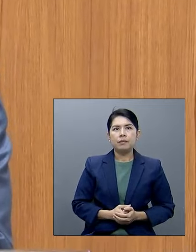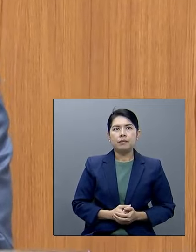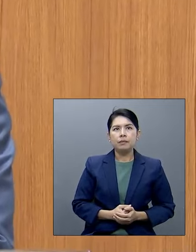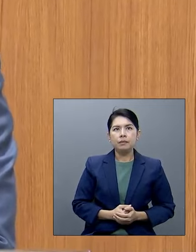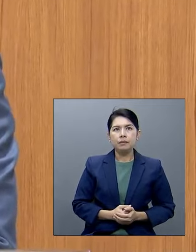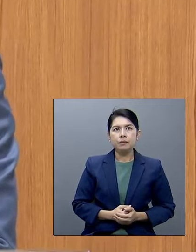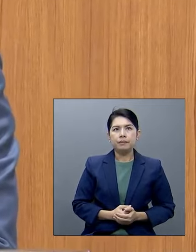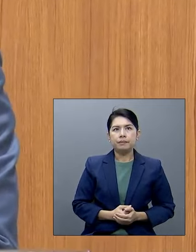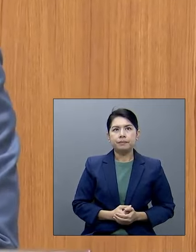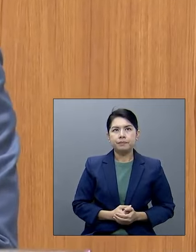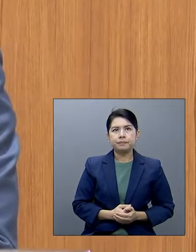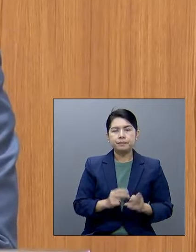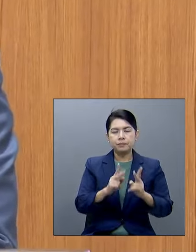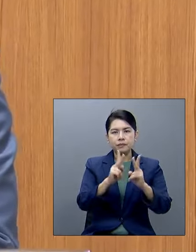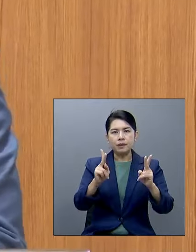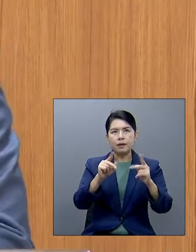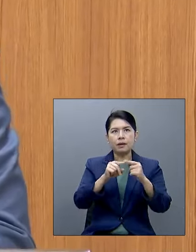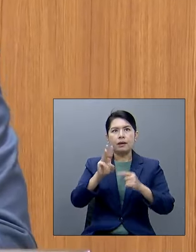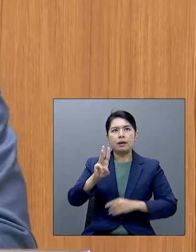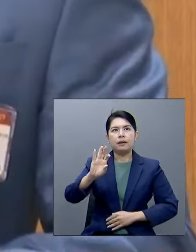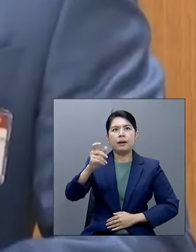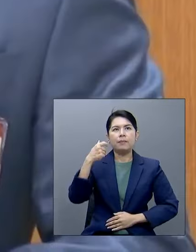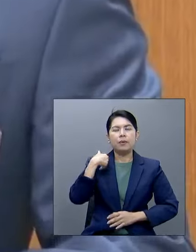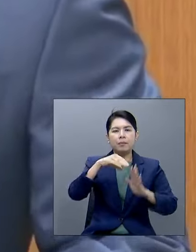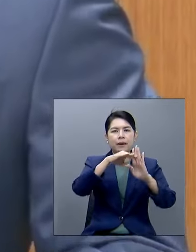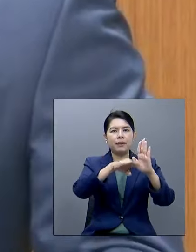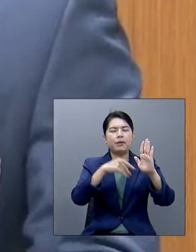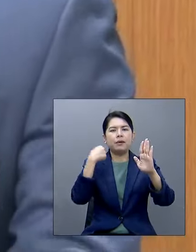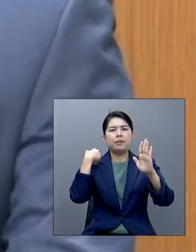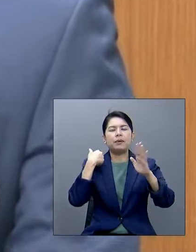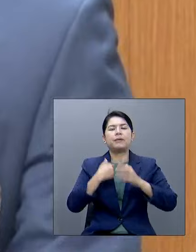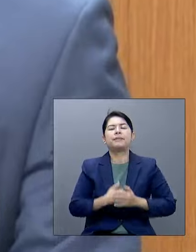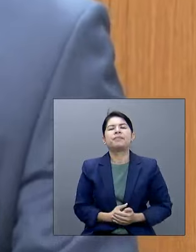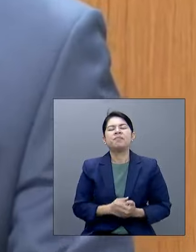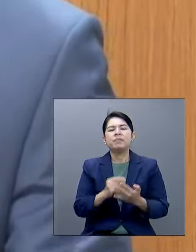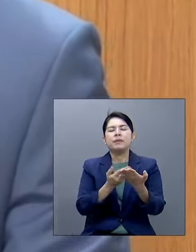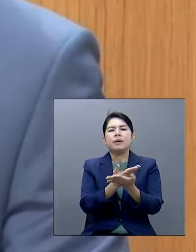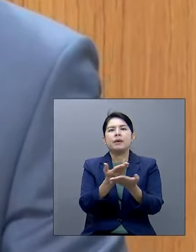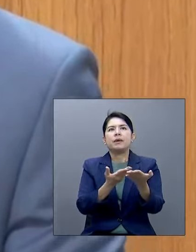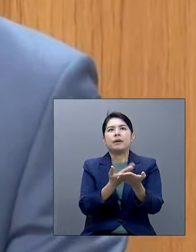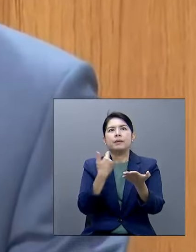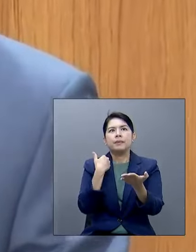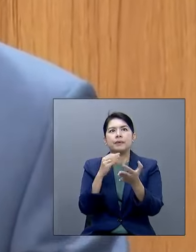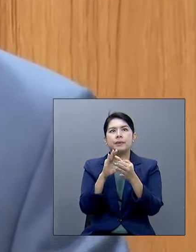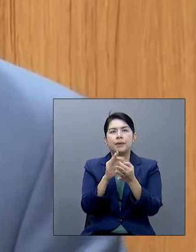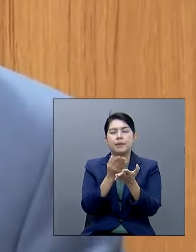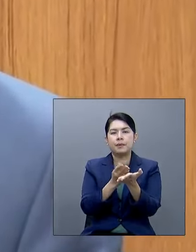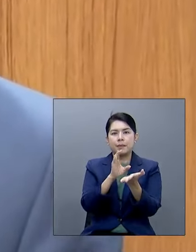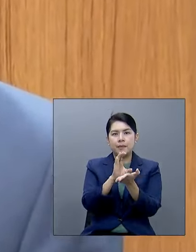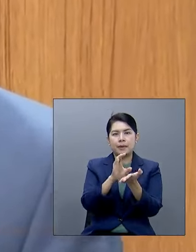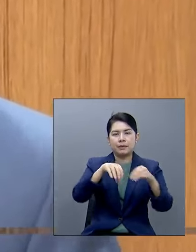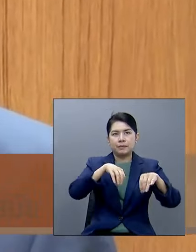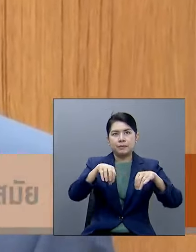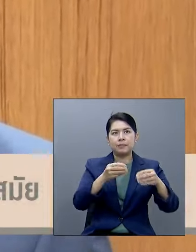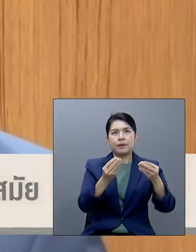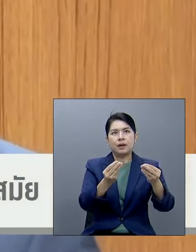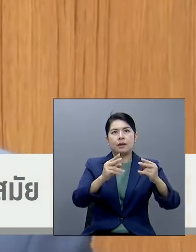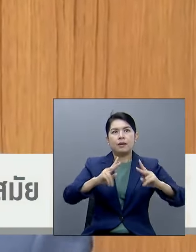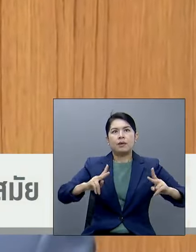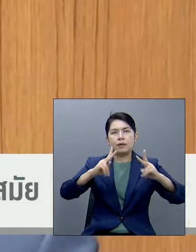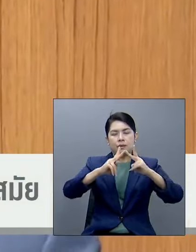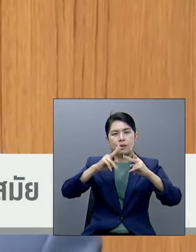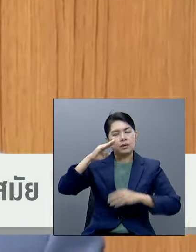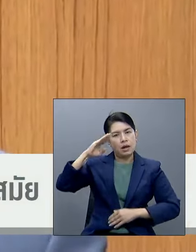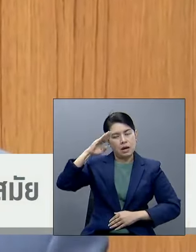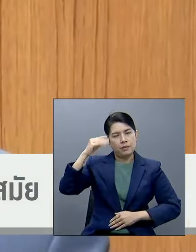ฐ หลังกรรมธิการวิสามัญพิจารณางบประมาณปี2567ได้พิจารณาการจัดสรรงบประมาณให้กับกระทรวงกลาโหมที่ประกอบไปด้วย